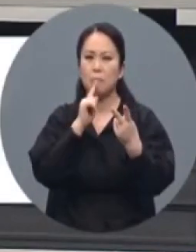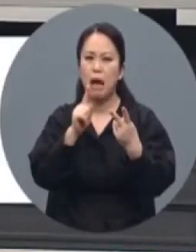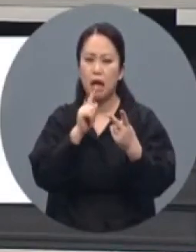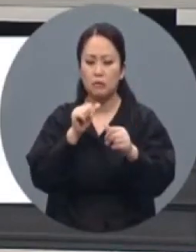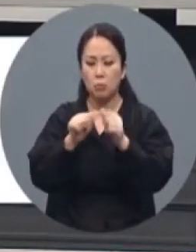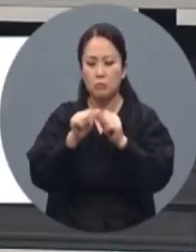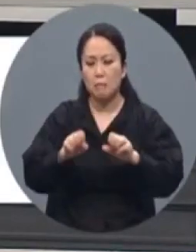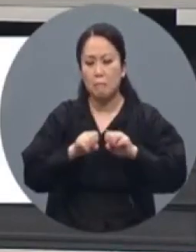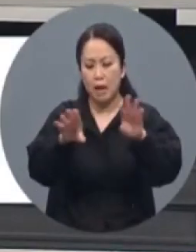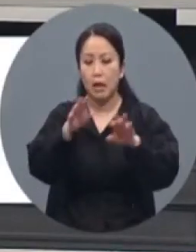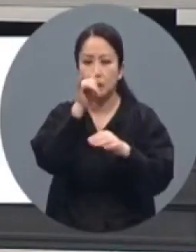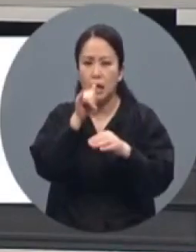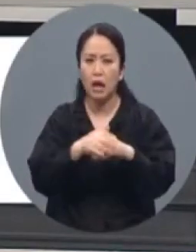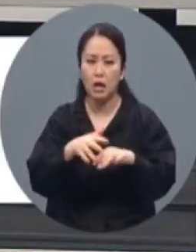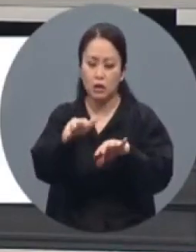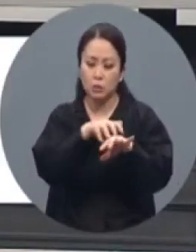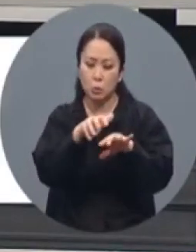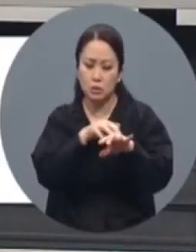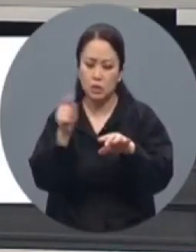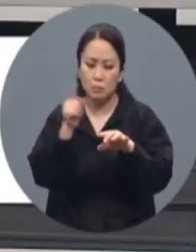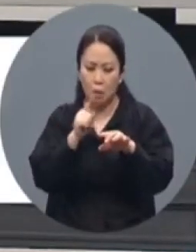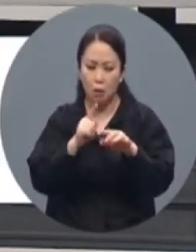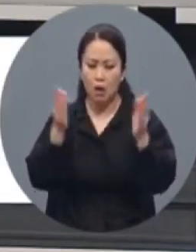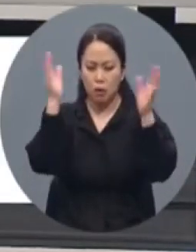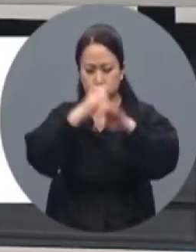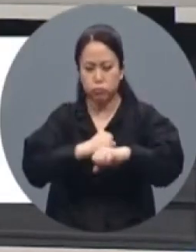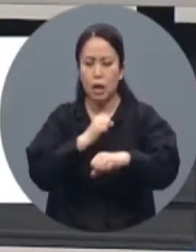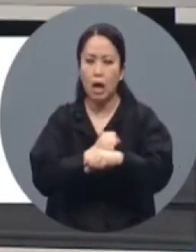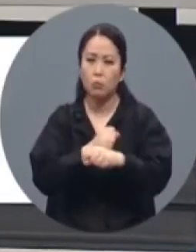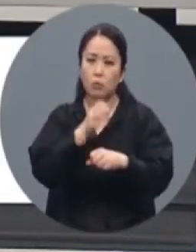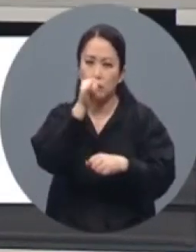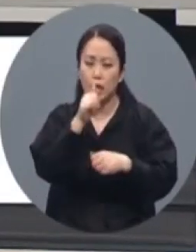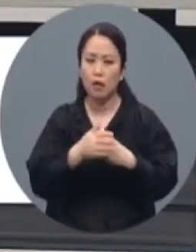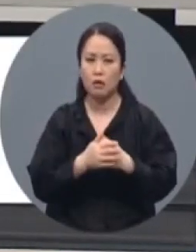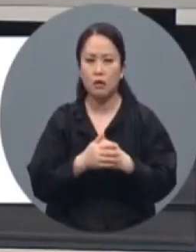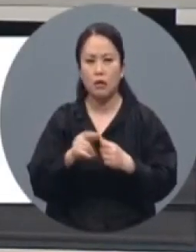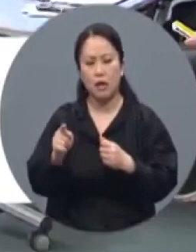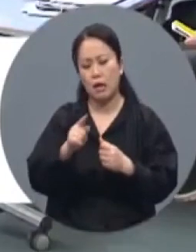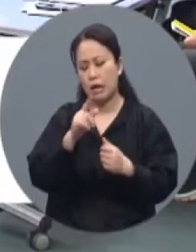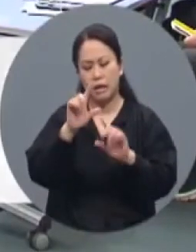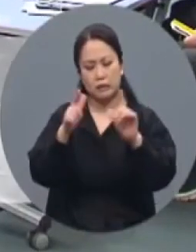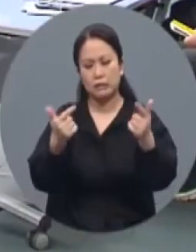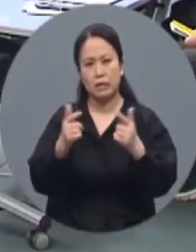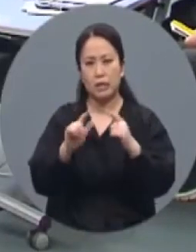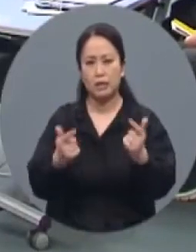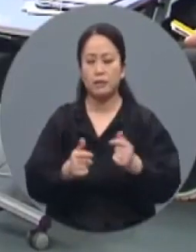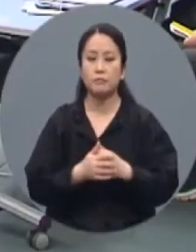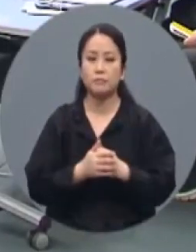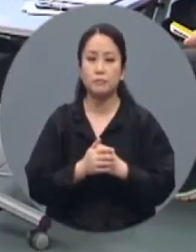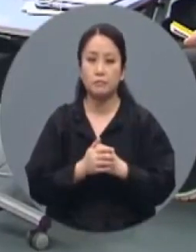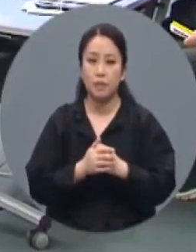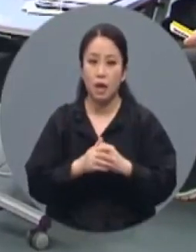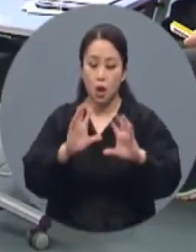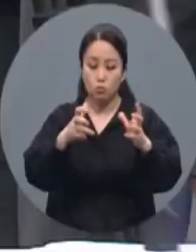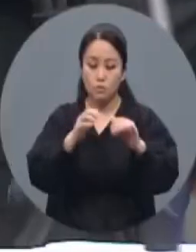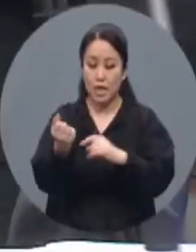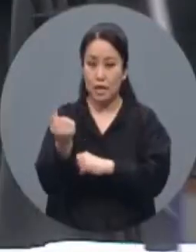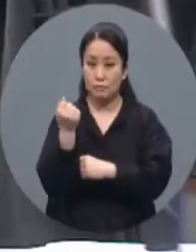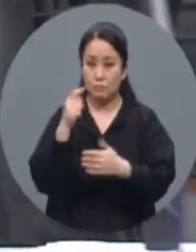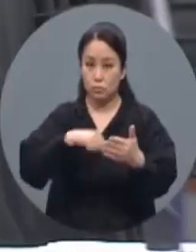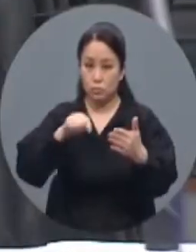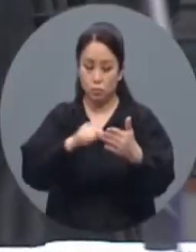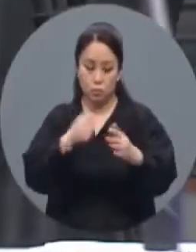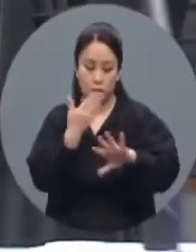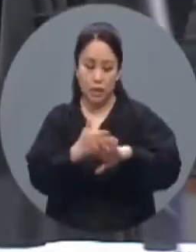위계와 질서가 지금 무너지고 있다라는 평가를 받고 있는 거 알고 계십니까? 그건 그렇게 생각하지 않습니다. 국민의힘 소속